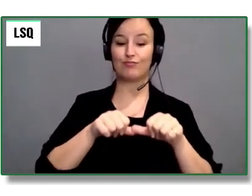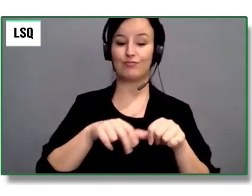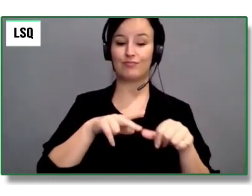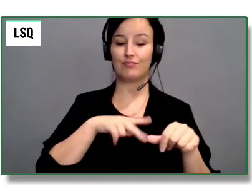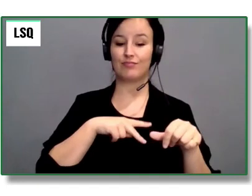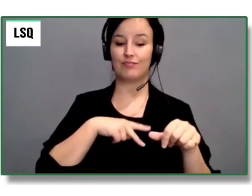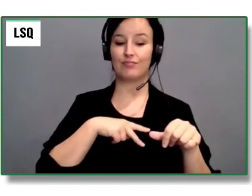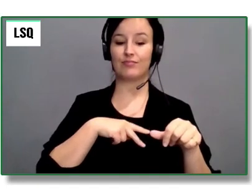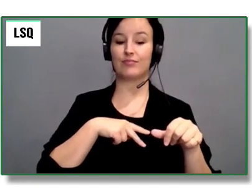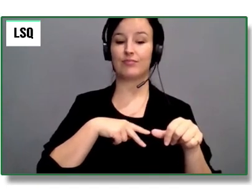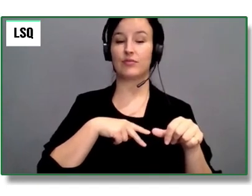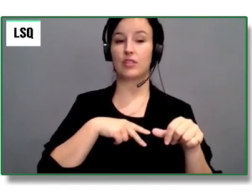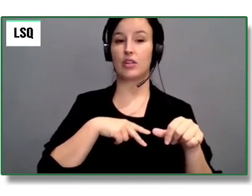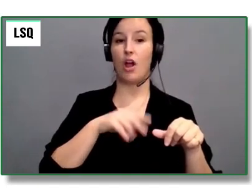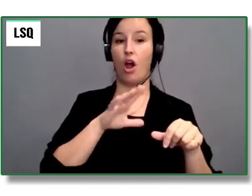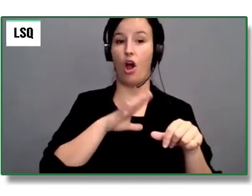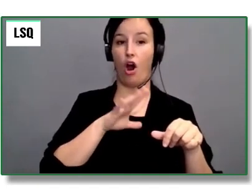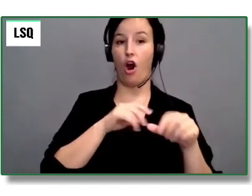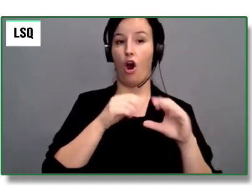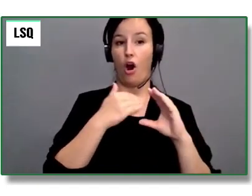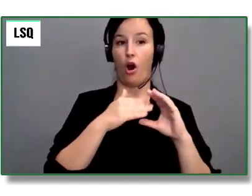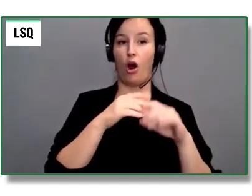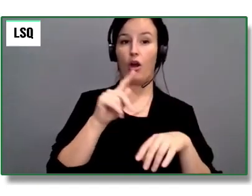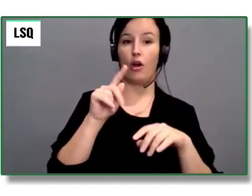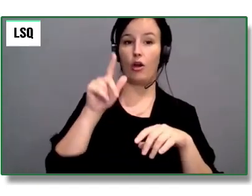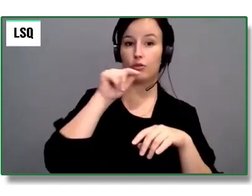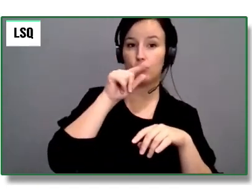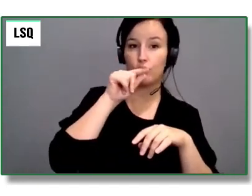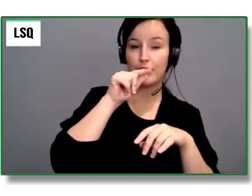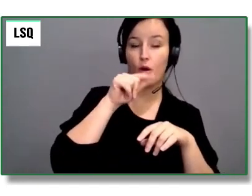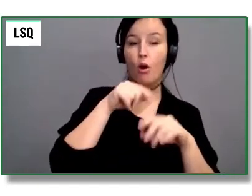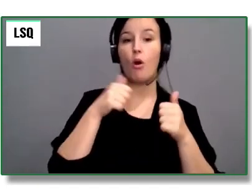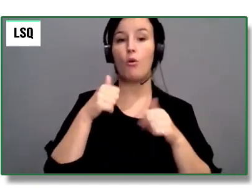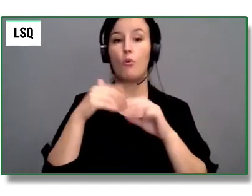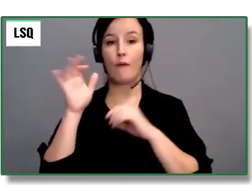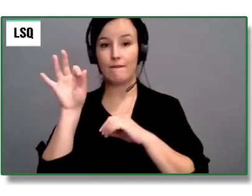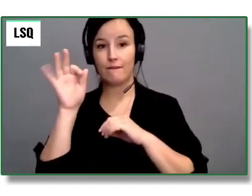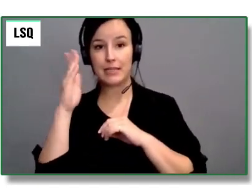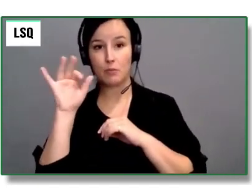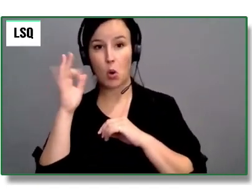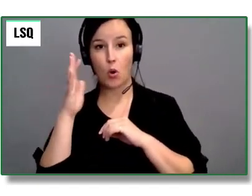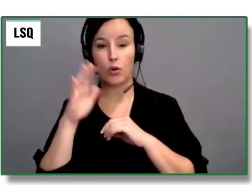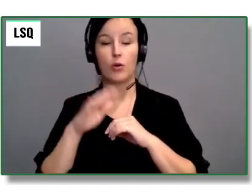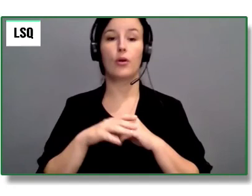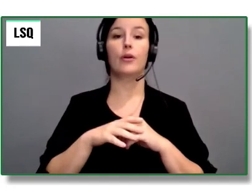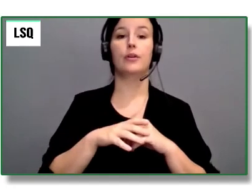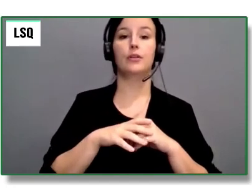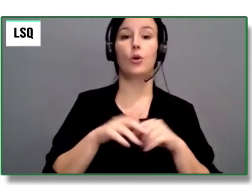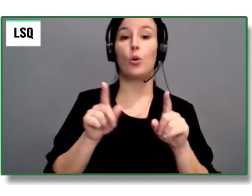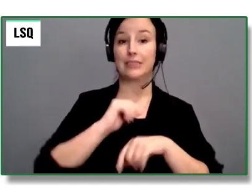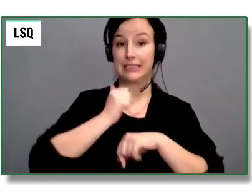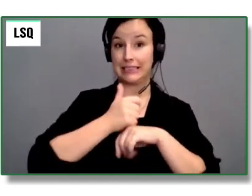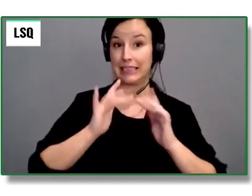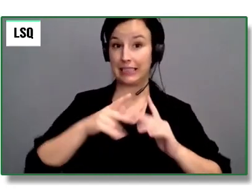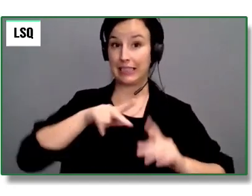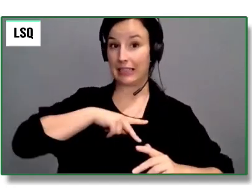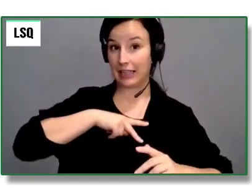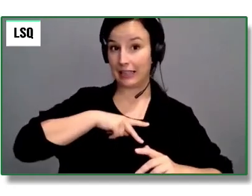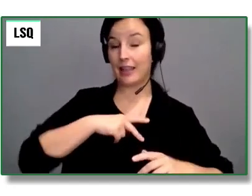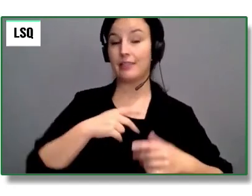j'ai mes adresses Twitter et Facebook ici. et mon site